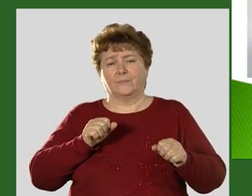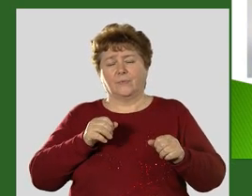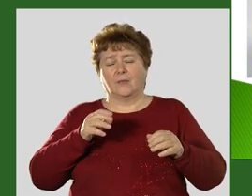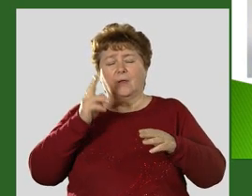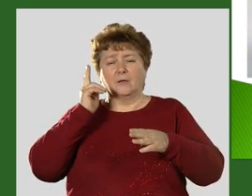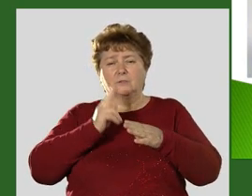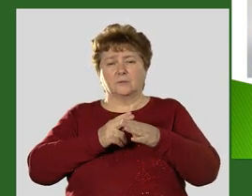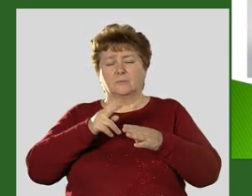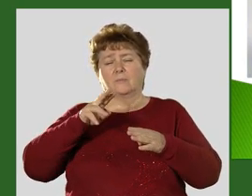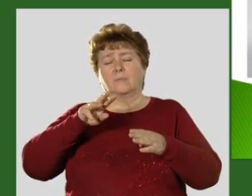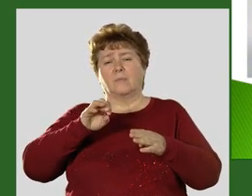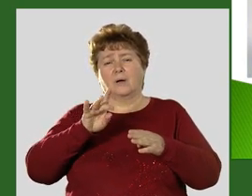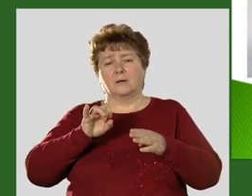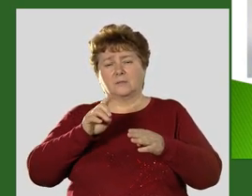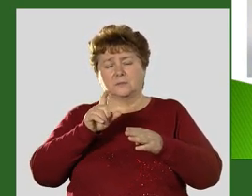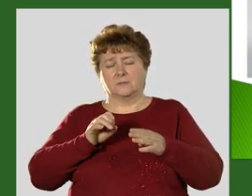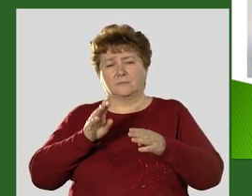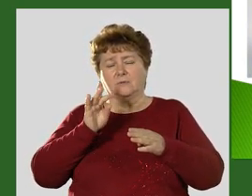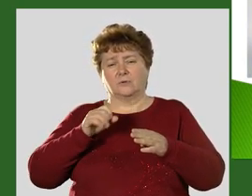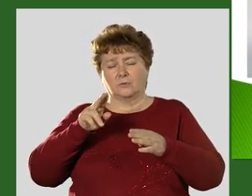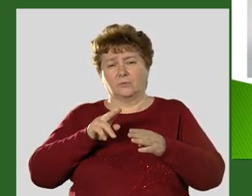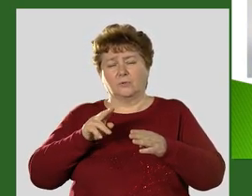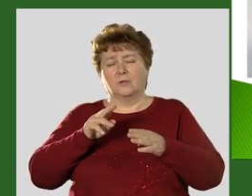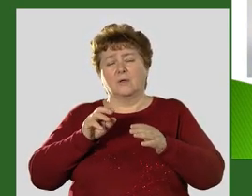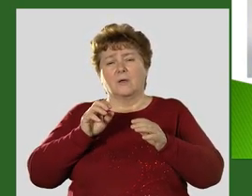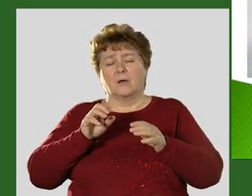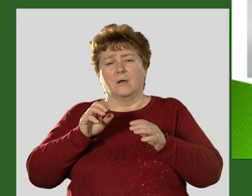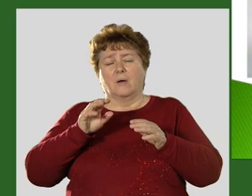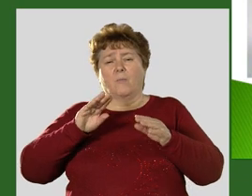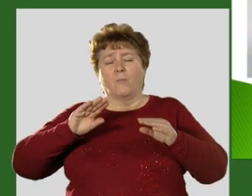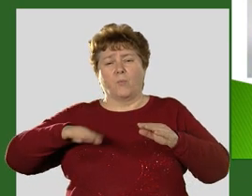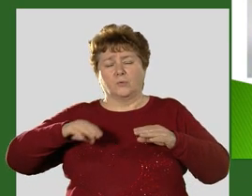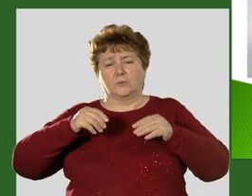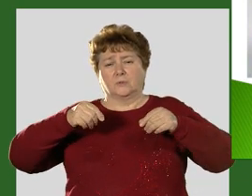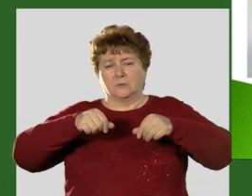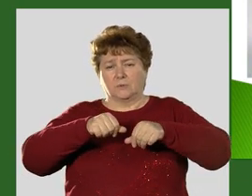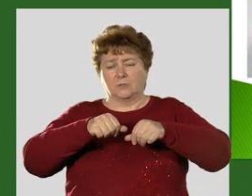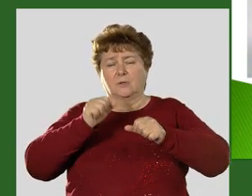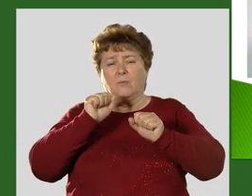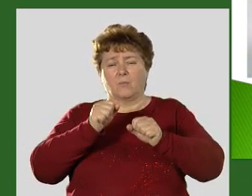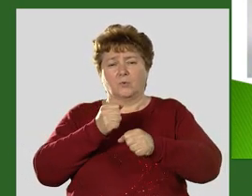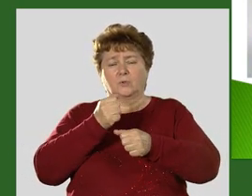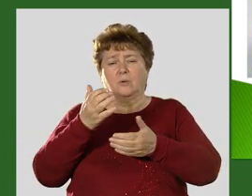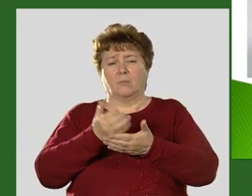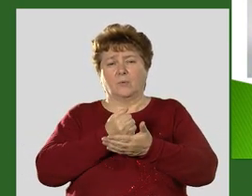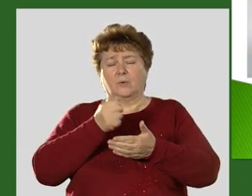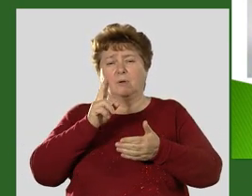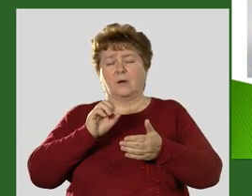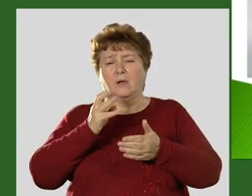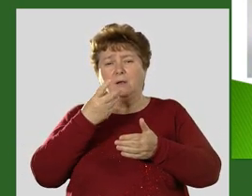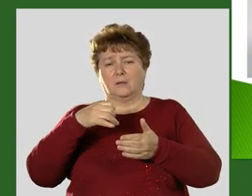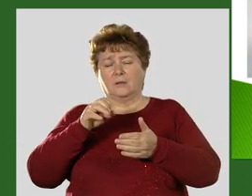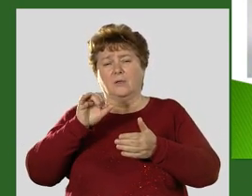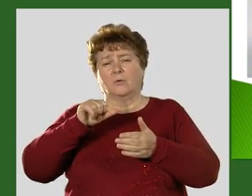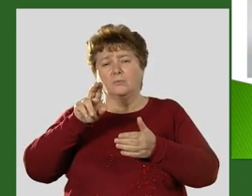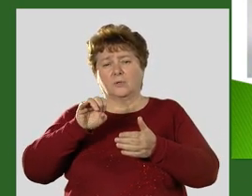Из железо-марганцевых руд Житимского месторождения после измельчения можно получить калийные удобрения